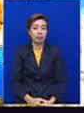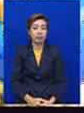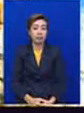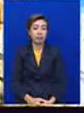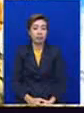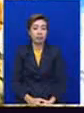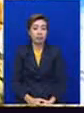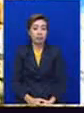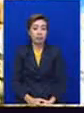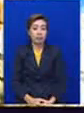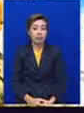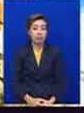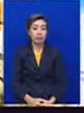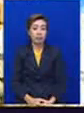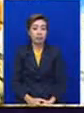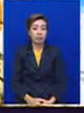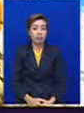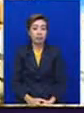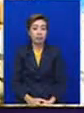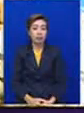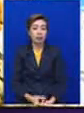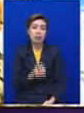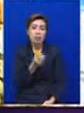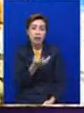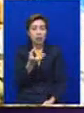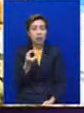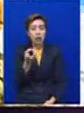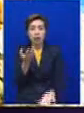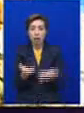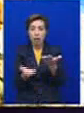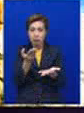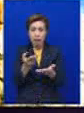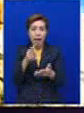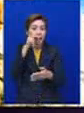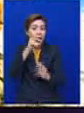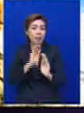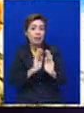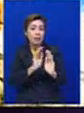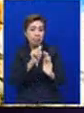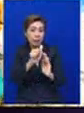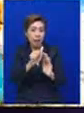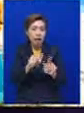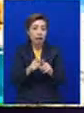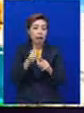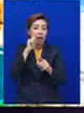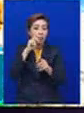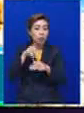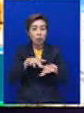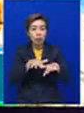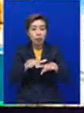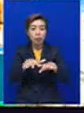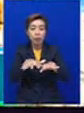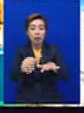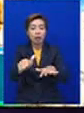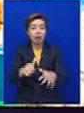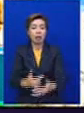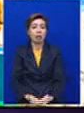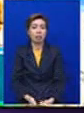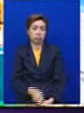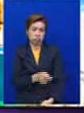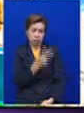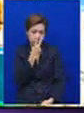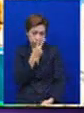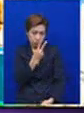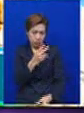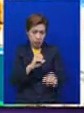างน้ำตรงไหนก็ตามจะเล็กจะน้อยต่างๆมันจะได้เก็บกักน้ำไม่ได้เก็บความชื้นไม่ได้ไม่ให้มันไหลเร็วอันนี้มันอาจจะมอง